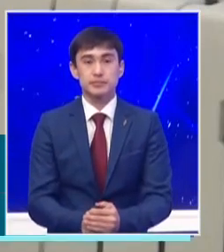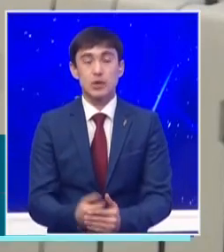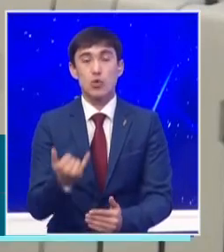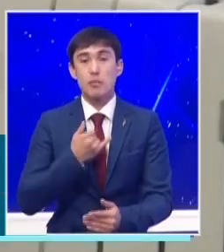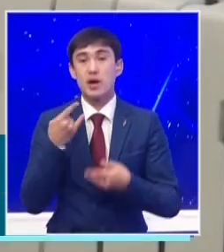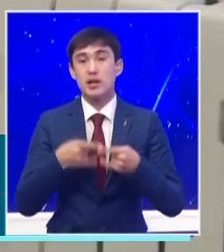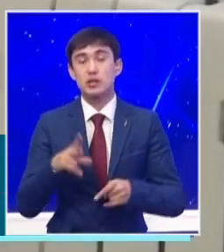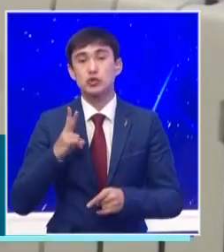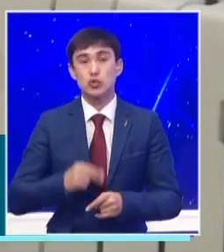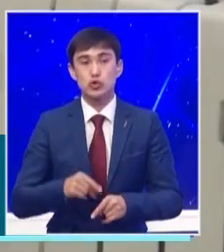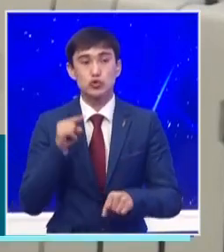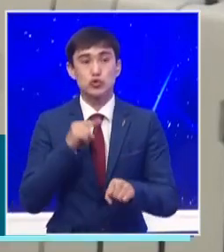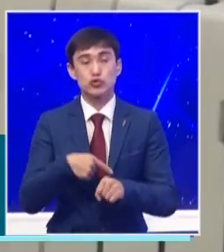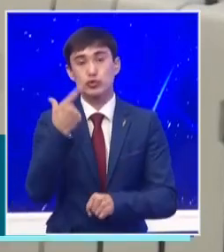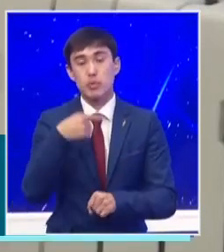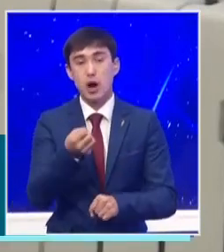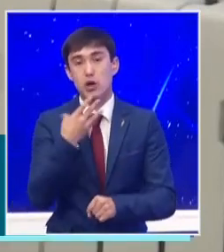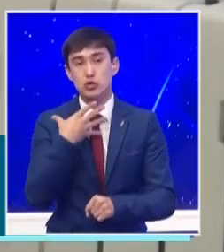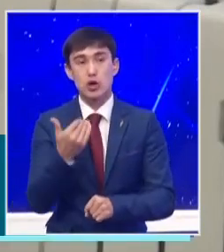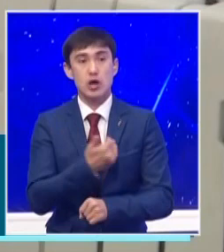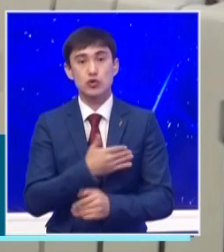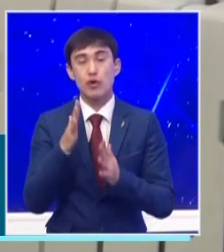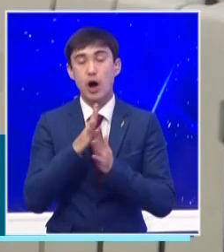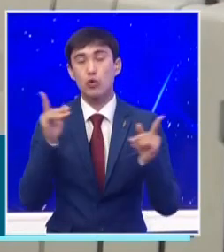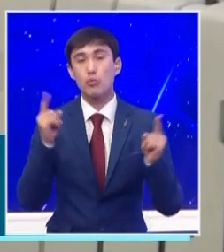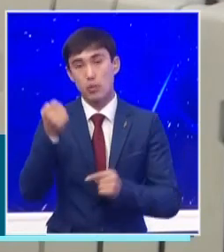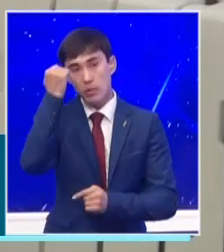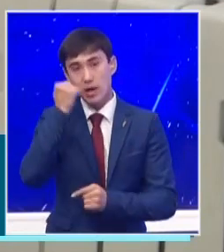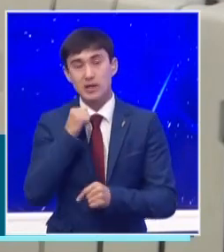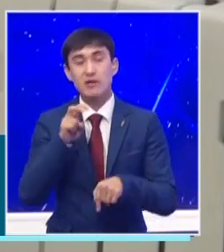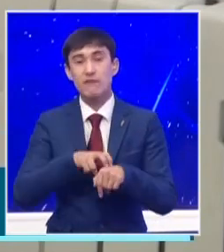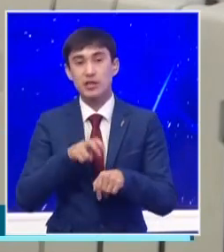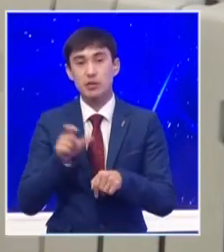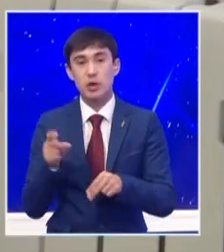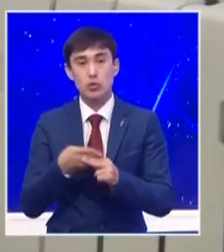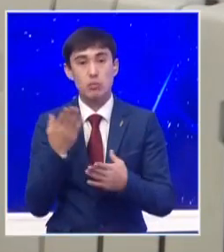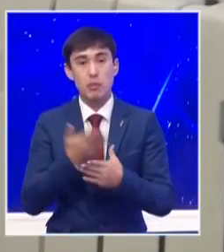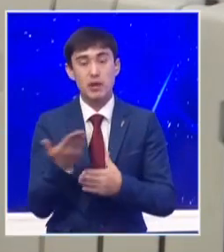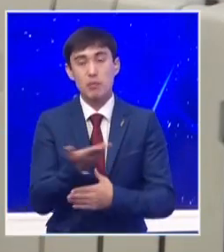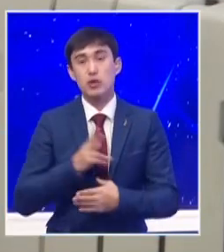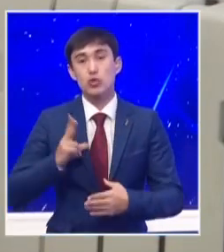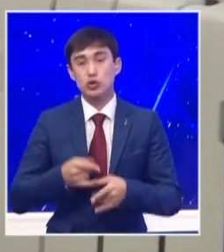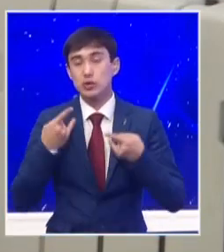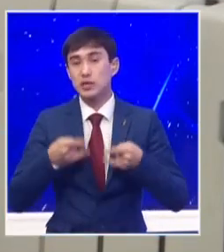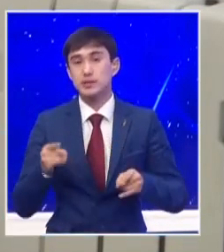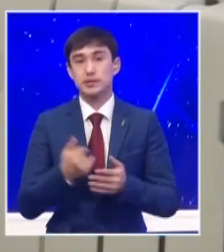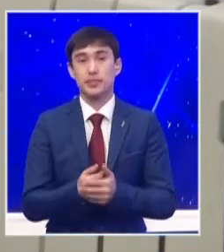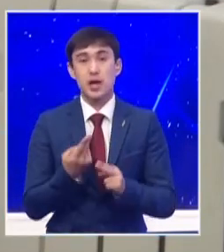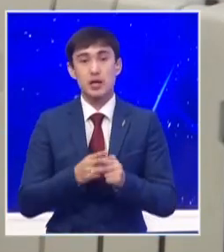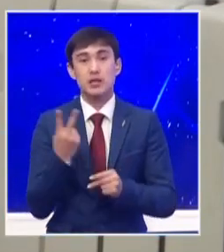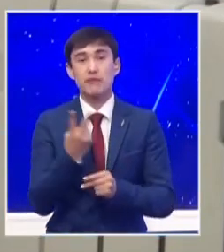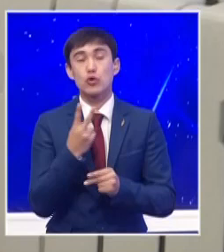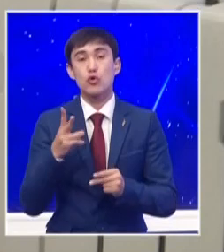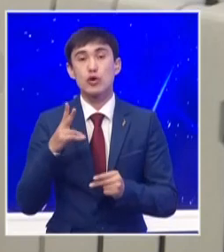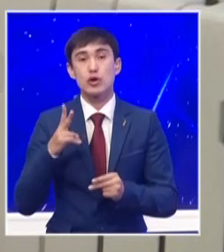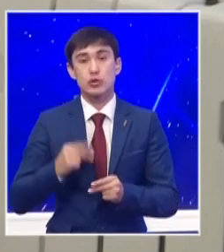у меня родилась дочь чувствуем себя хорошо хочу выразить огромную благодарность врачам которые помогли моей дочери появиться на свет это мой второй